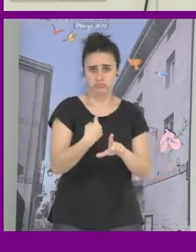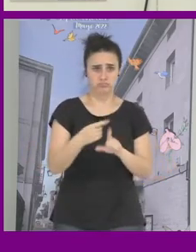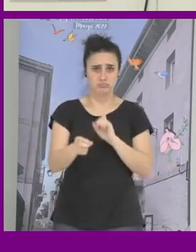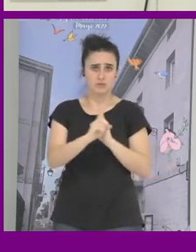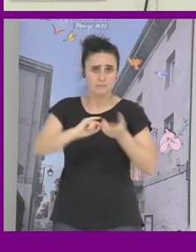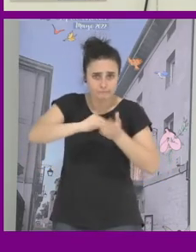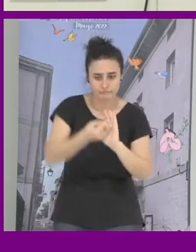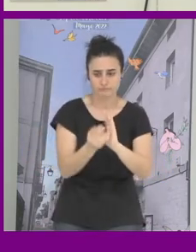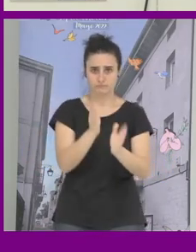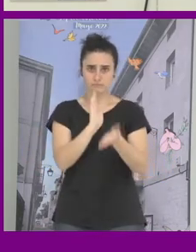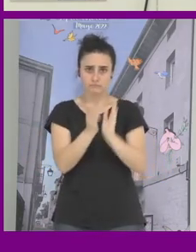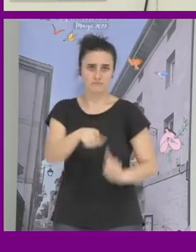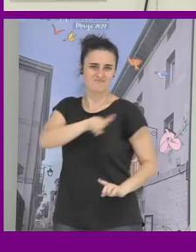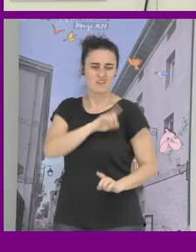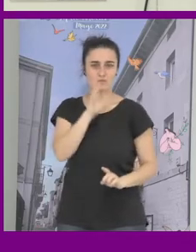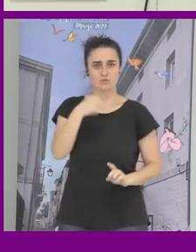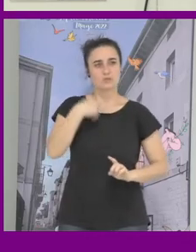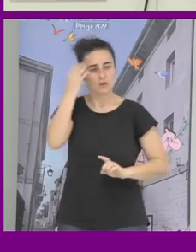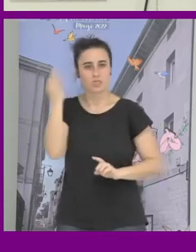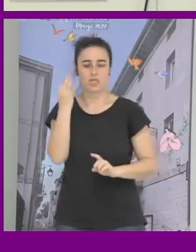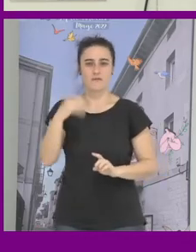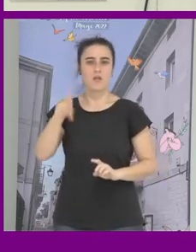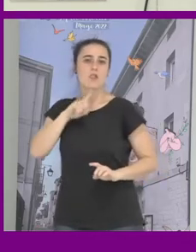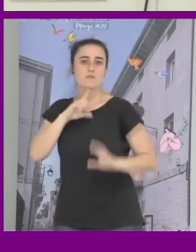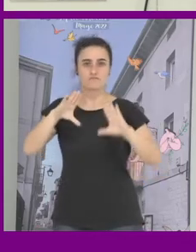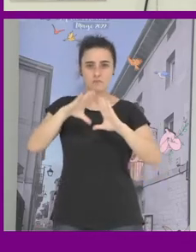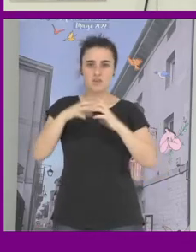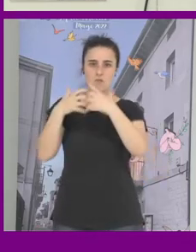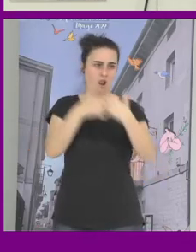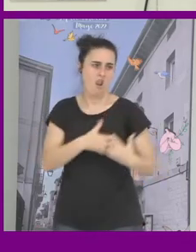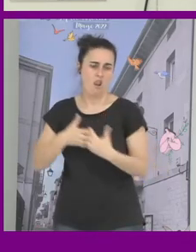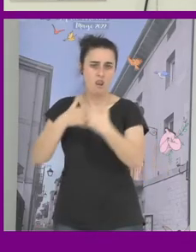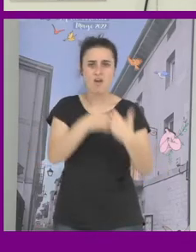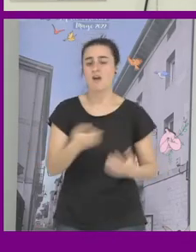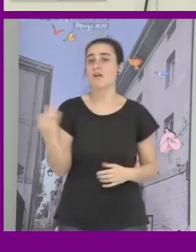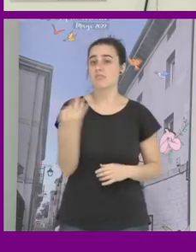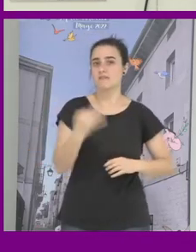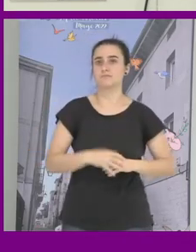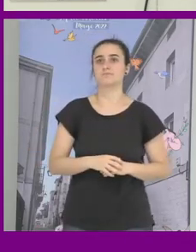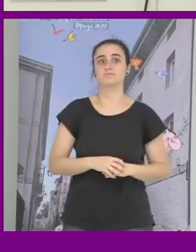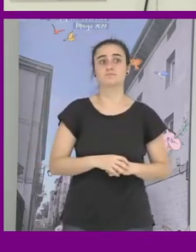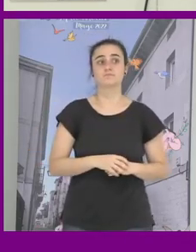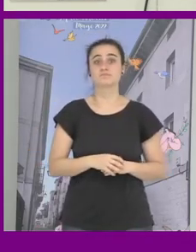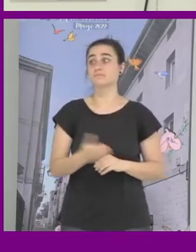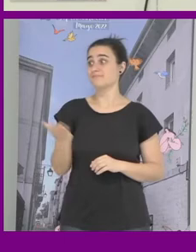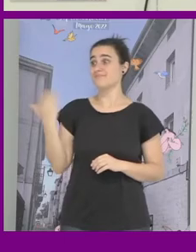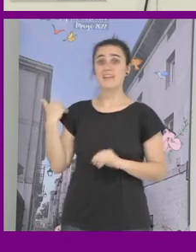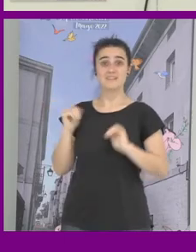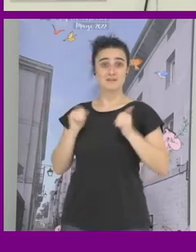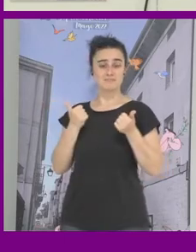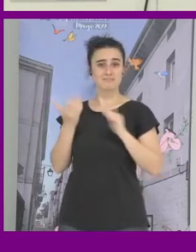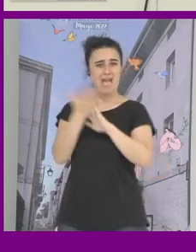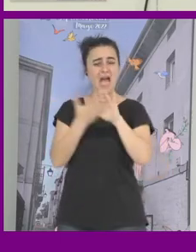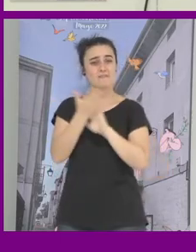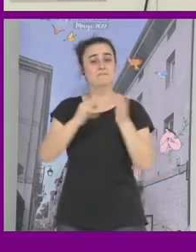borroka eremu bat, ba lesbofeminismoak ba landu beharko lukeena edo, ez? Eta gero hasieran aipatu dut ropa